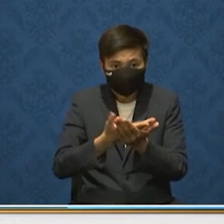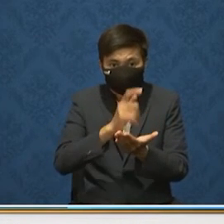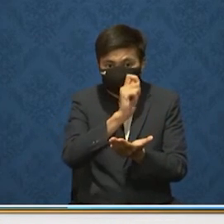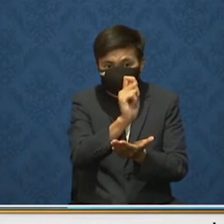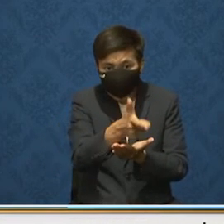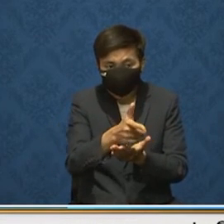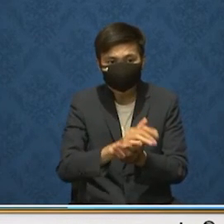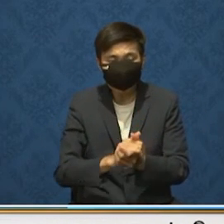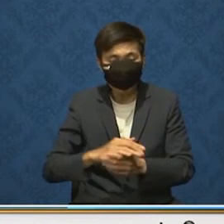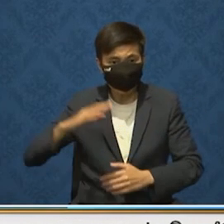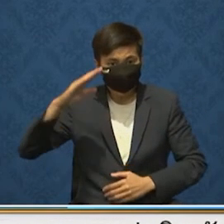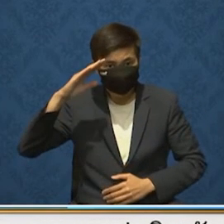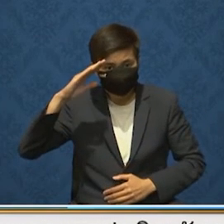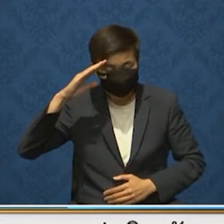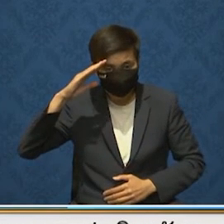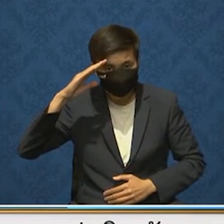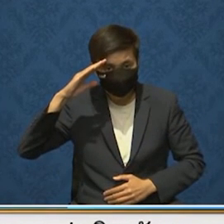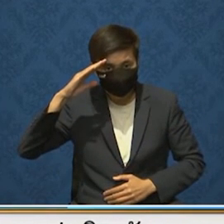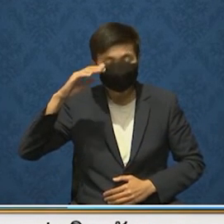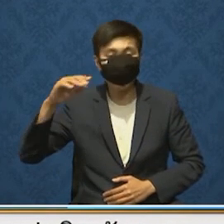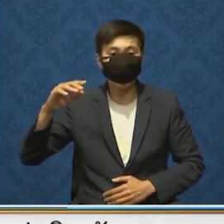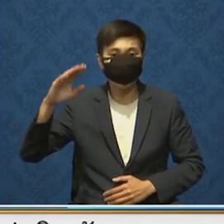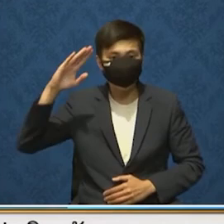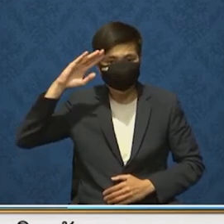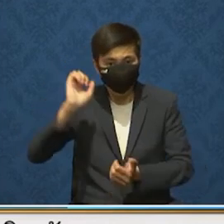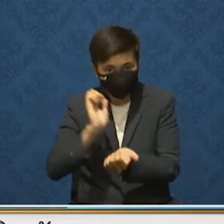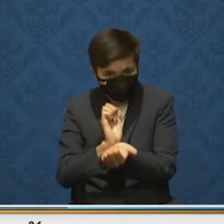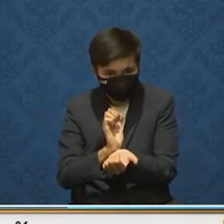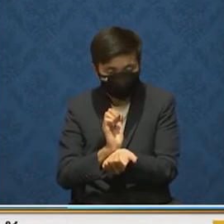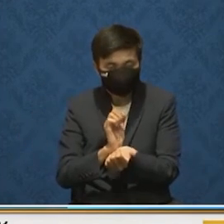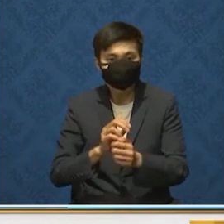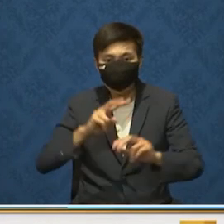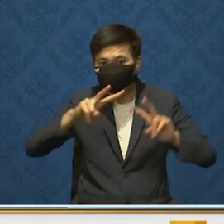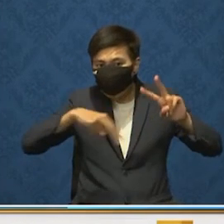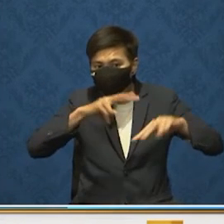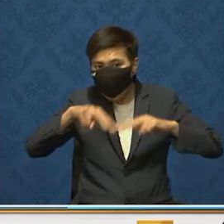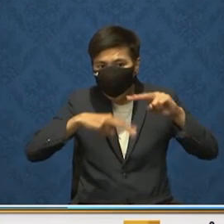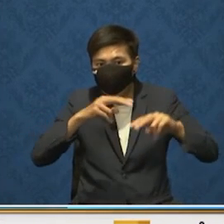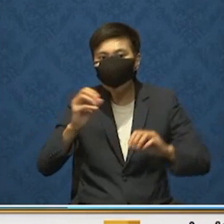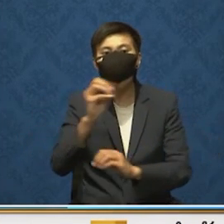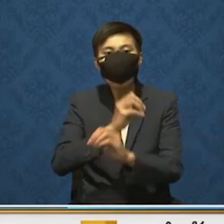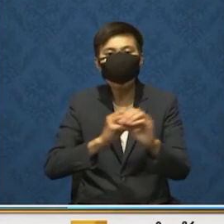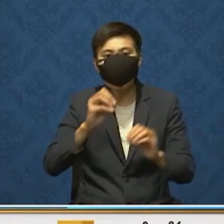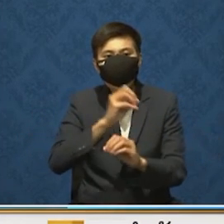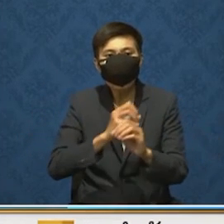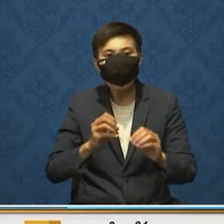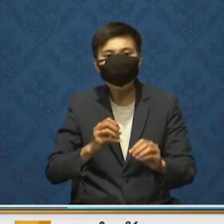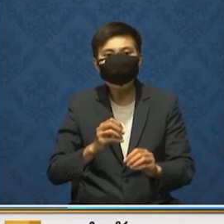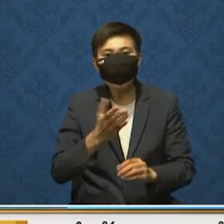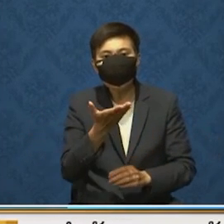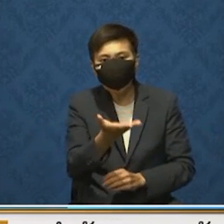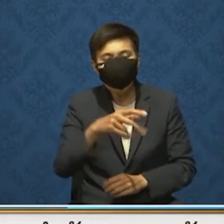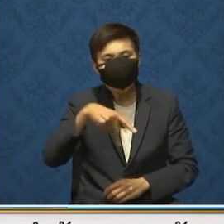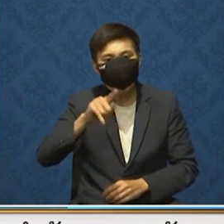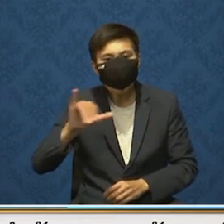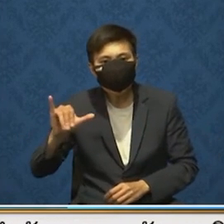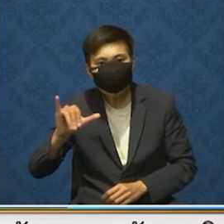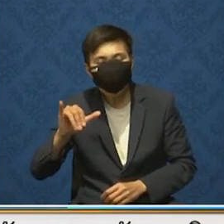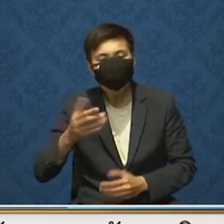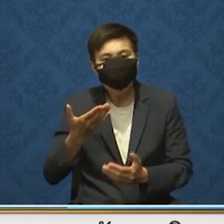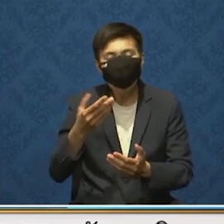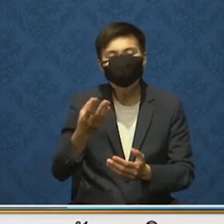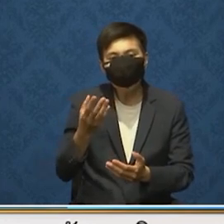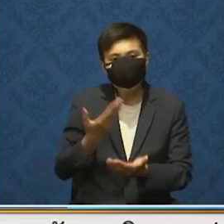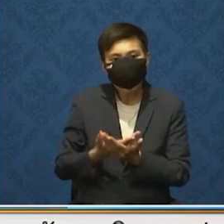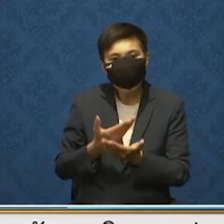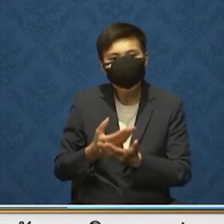นข้างแบ หรอทหารนอกขแบบอยๆในการดูราควบดภายคุพระยุทธ์เพีคนเดียววันละเท่าไห่คร